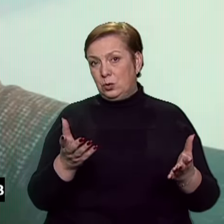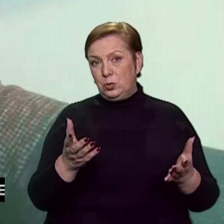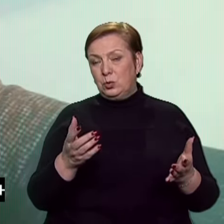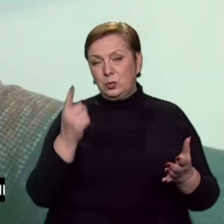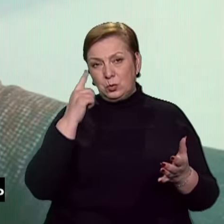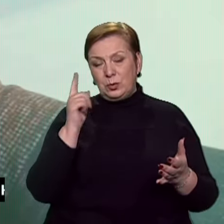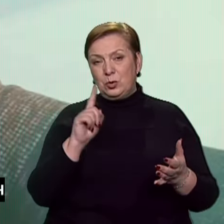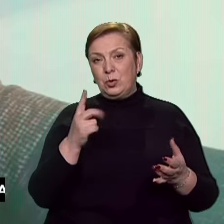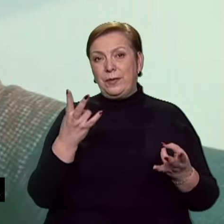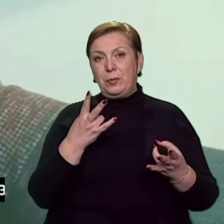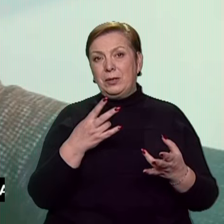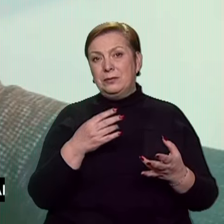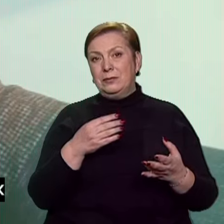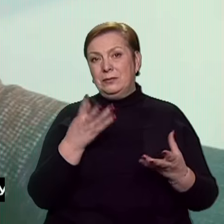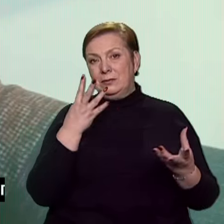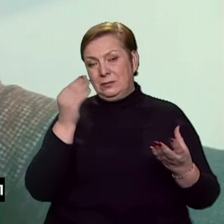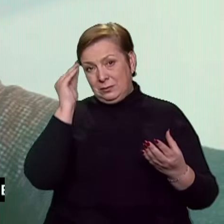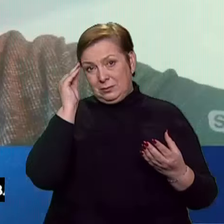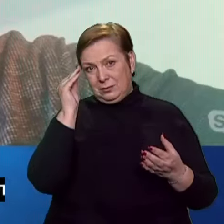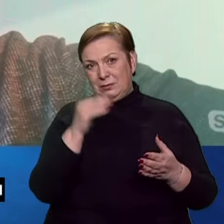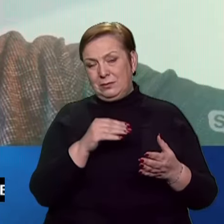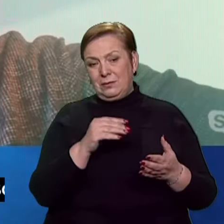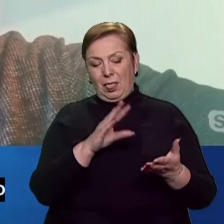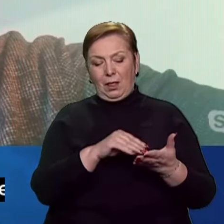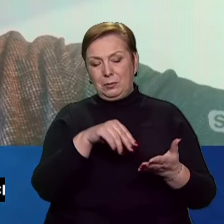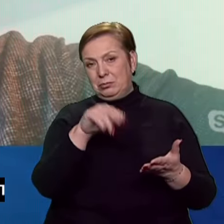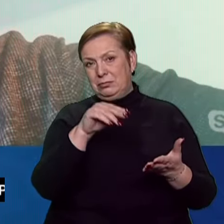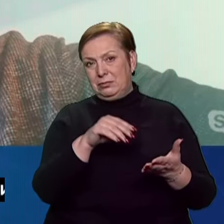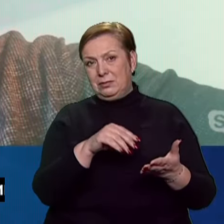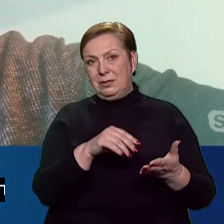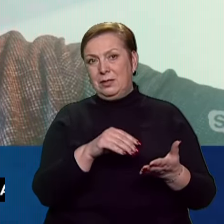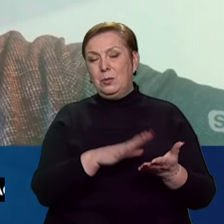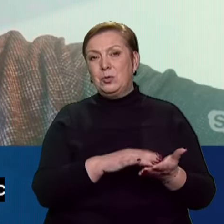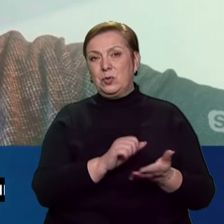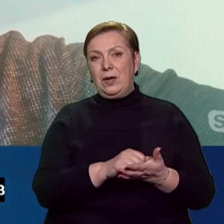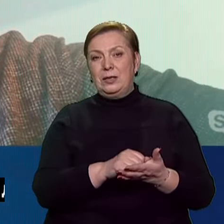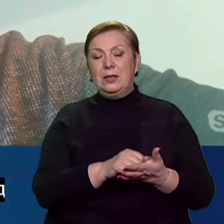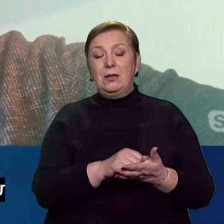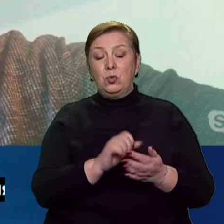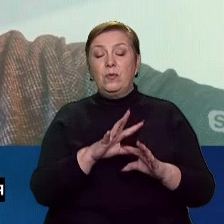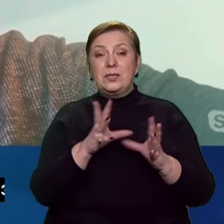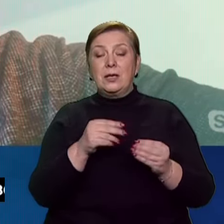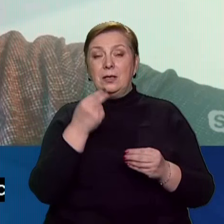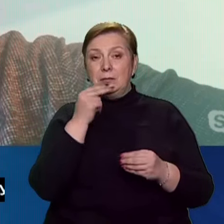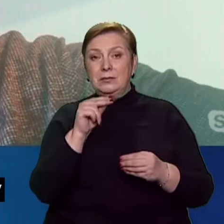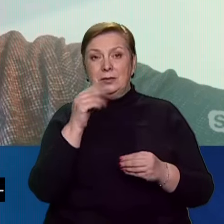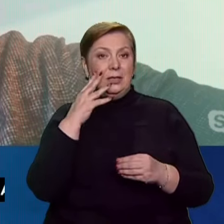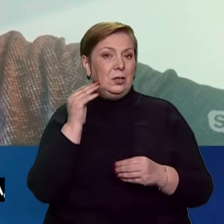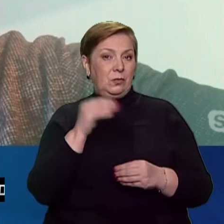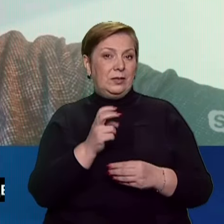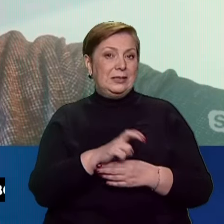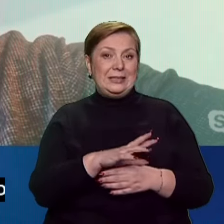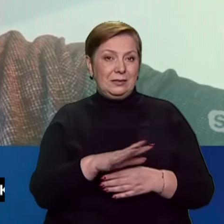я думаю, що треба псувати. А взагалі необхідно ігнорувати всі ці заходи. Вони не чого спільного